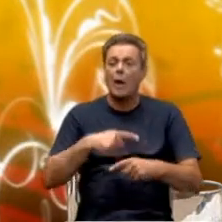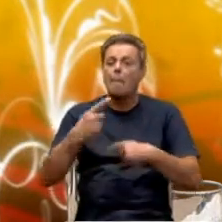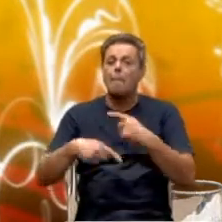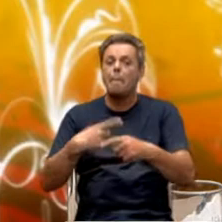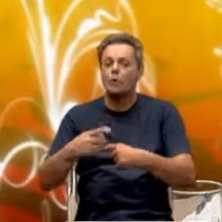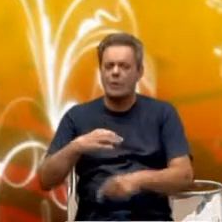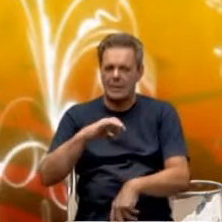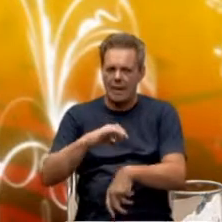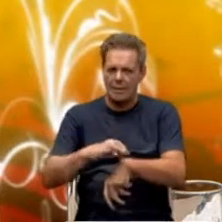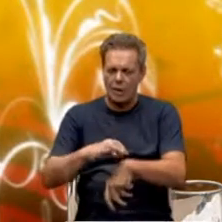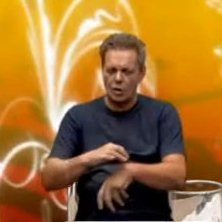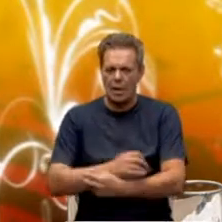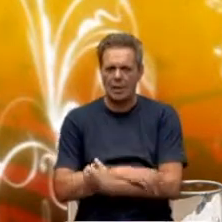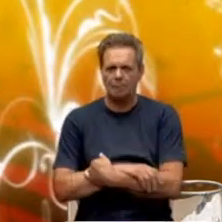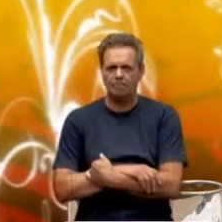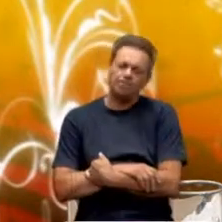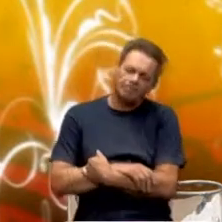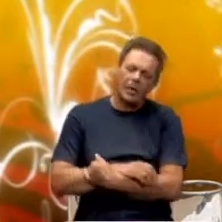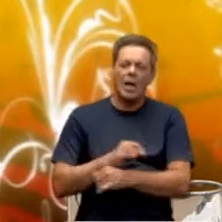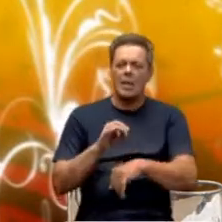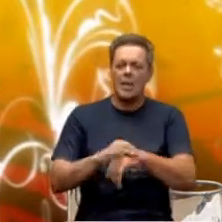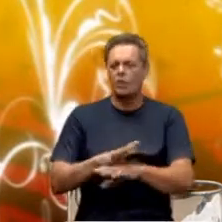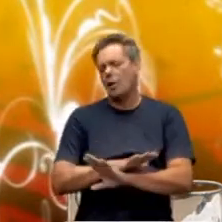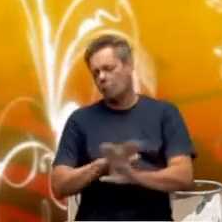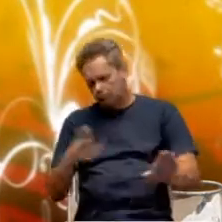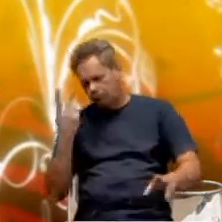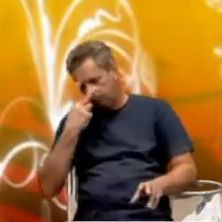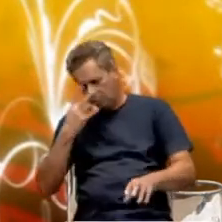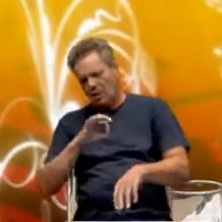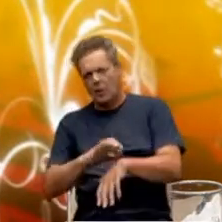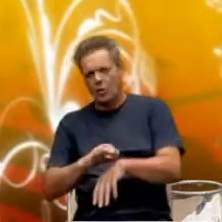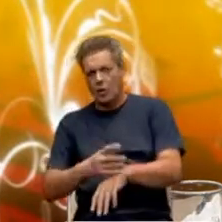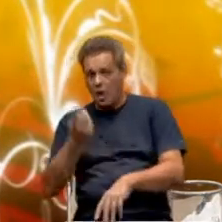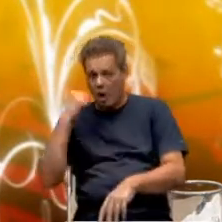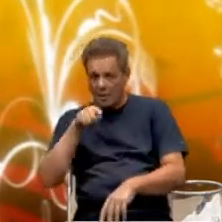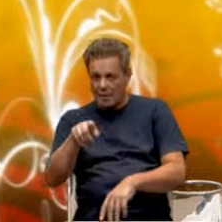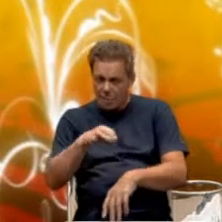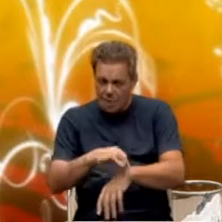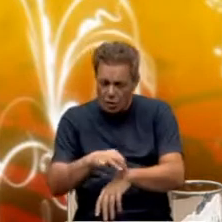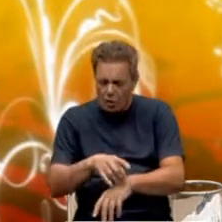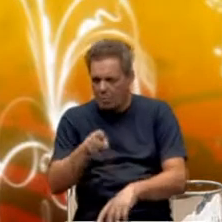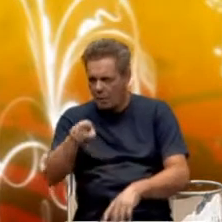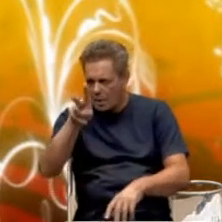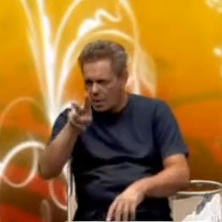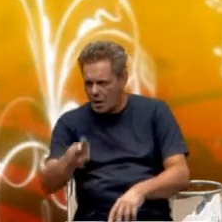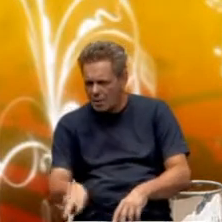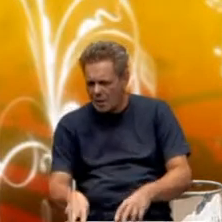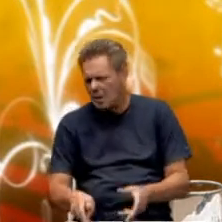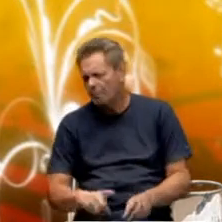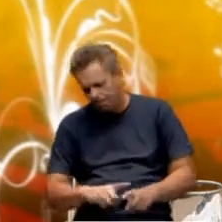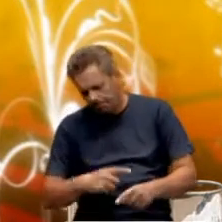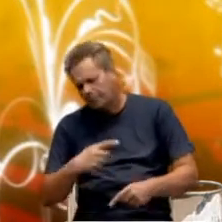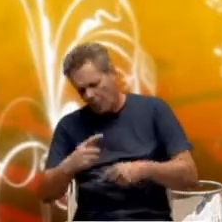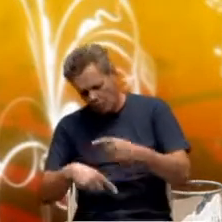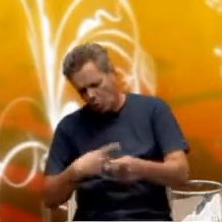liječenja. Jer liječenje je liječenje, jel tako? Ali sa tim liječenjem vi imate i koje kakvih